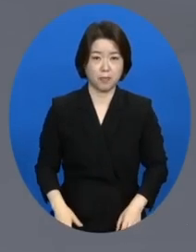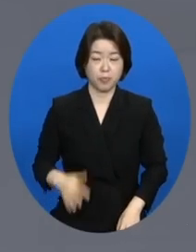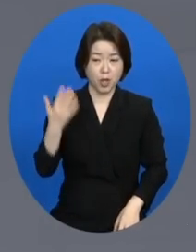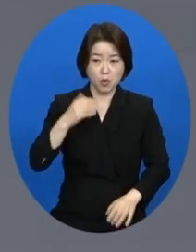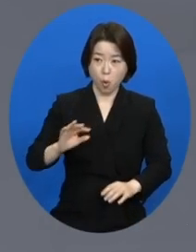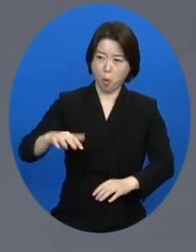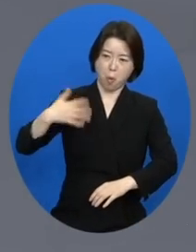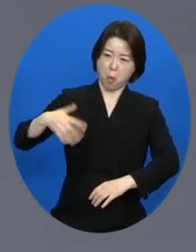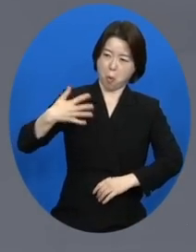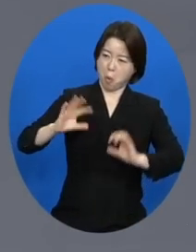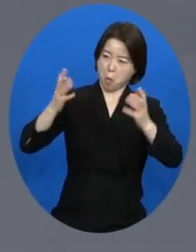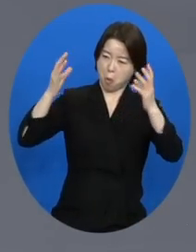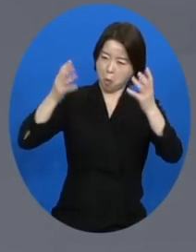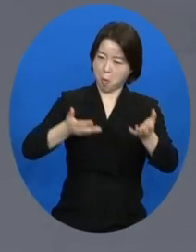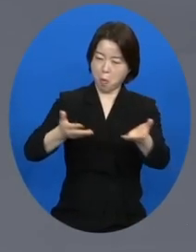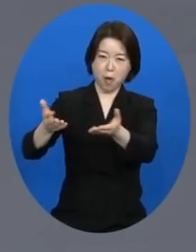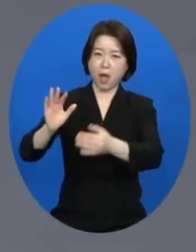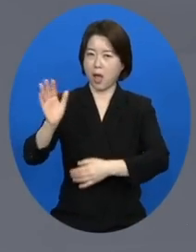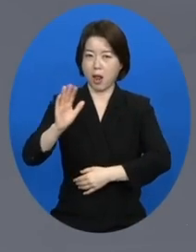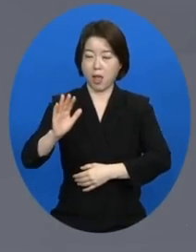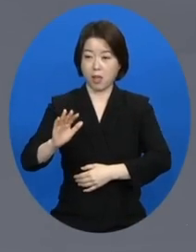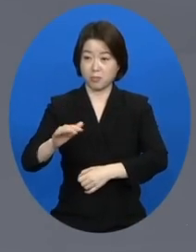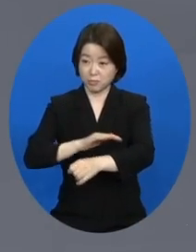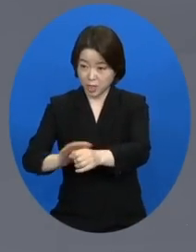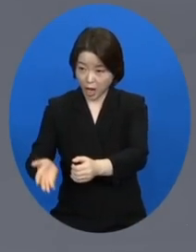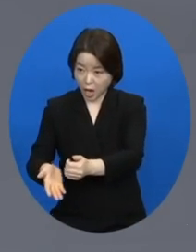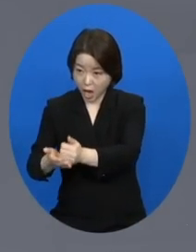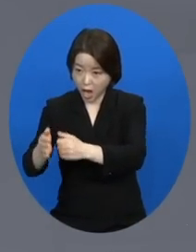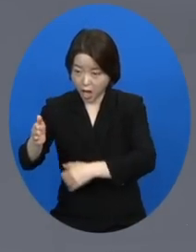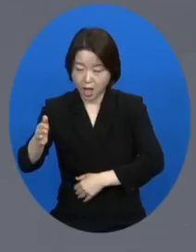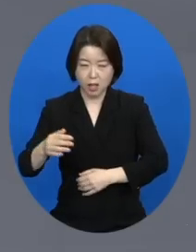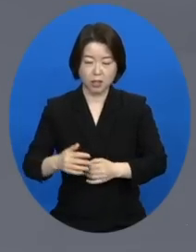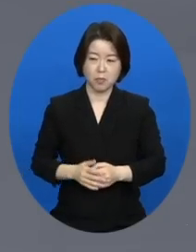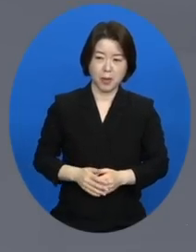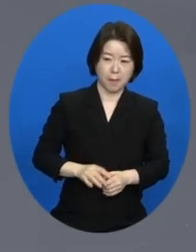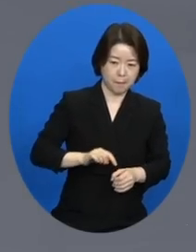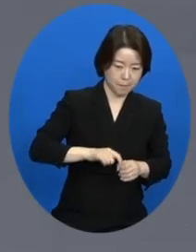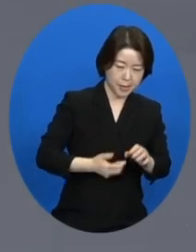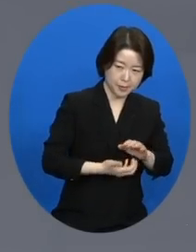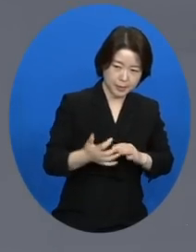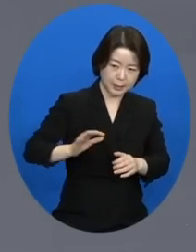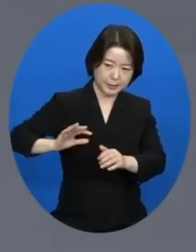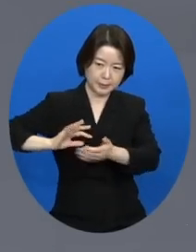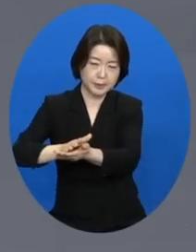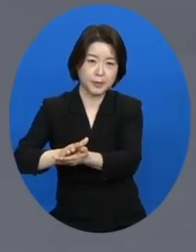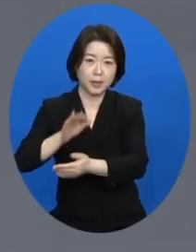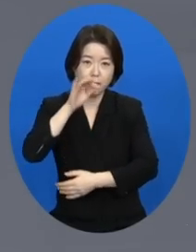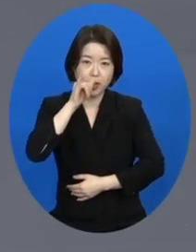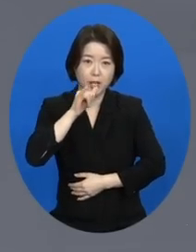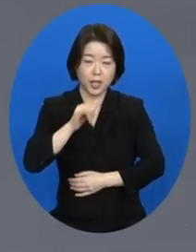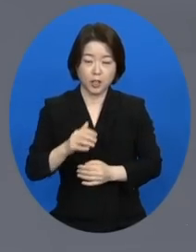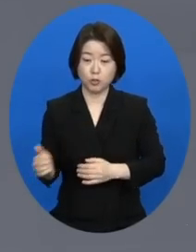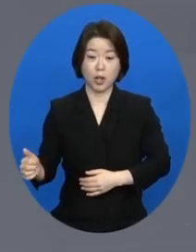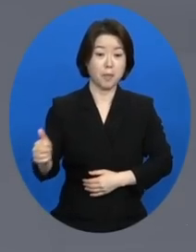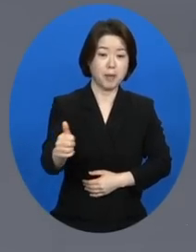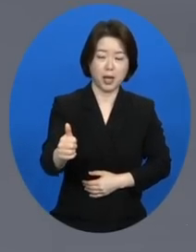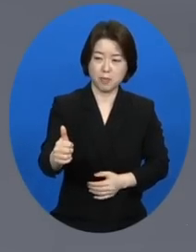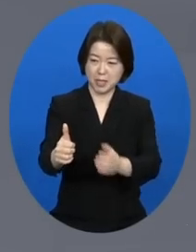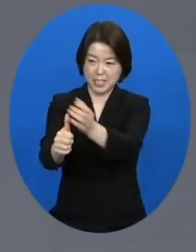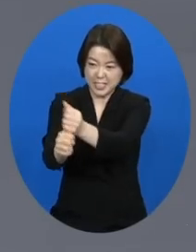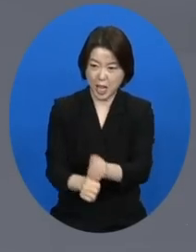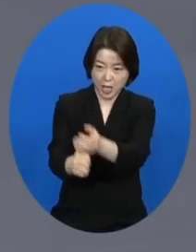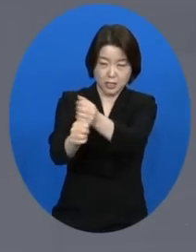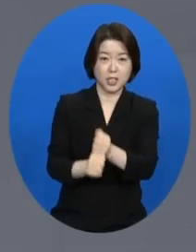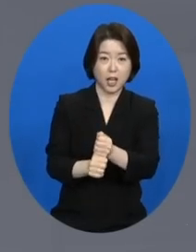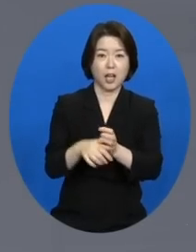않아요. 오히려 누군가가 잘 된다고 하면 의도적으로 짓밟고, 누군가가 나서려고 하면 잡아당기는